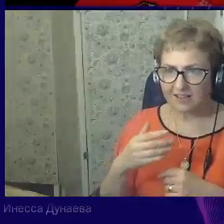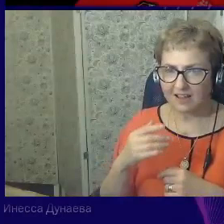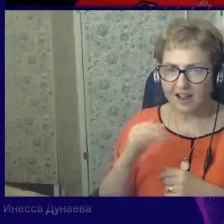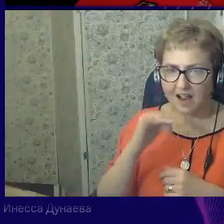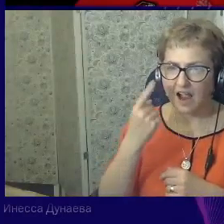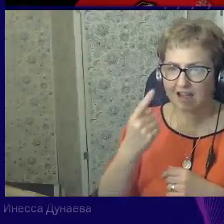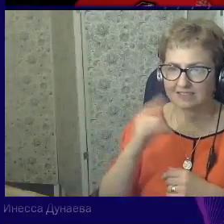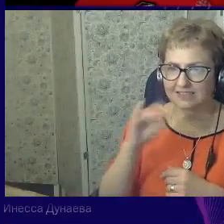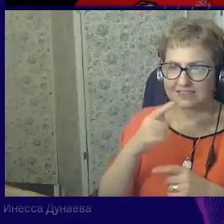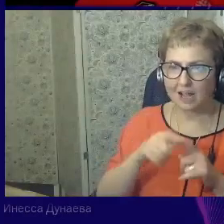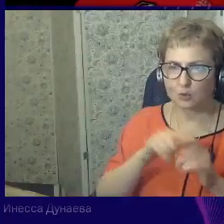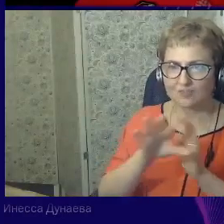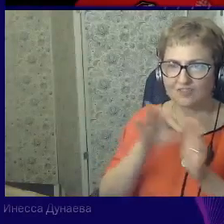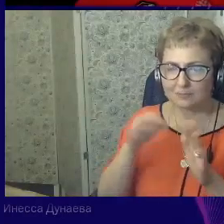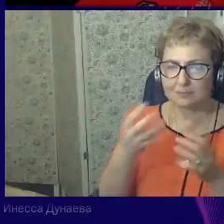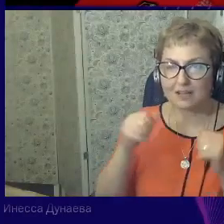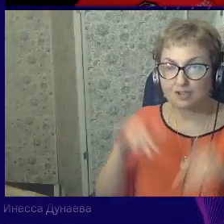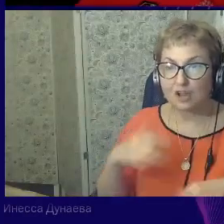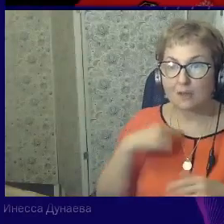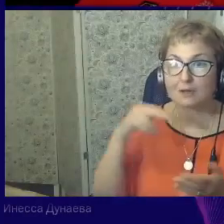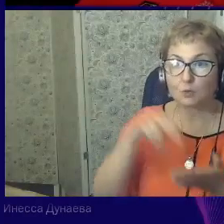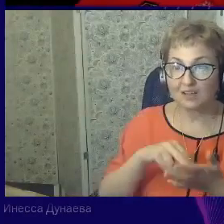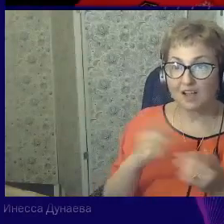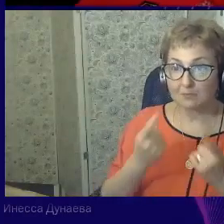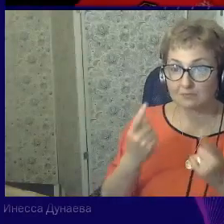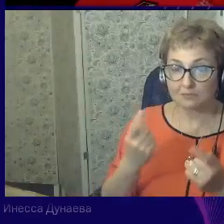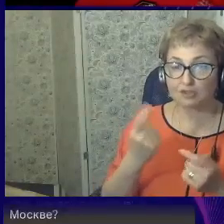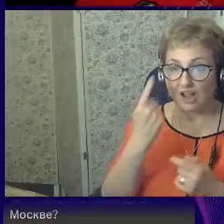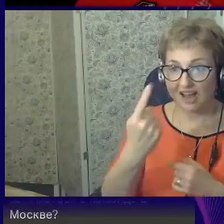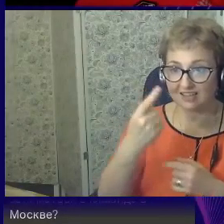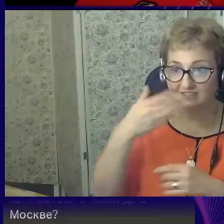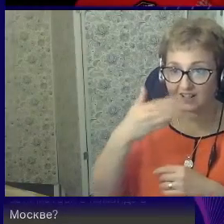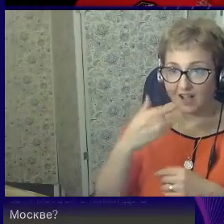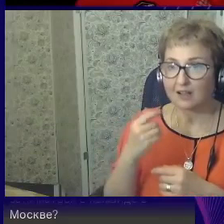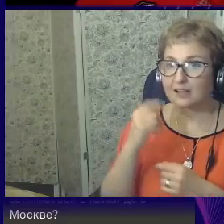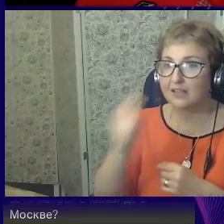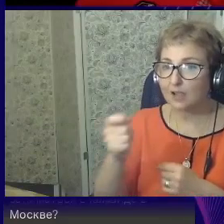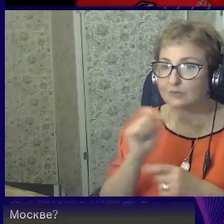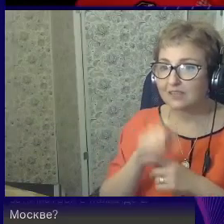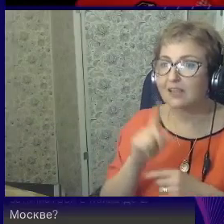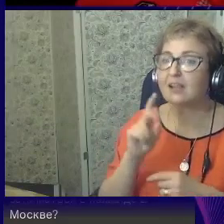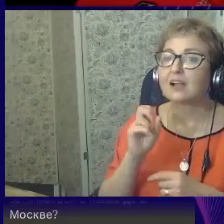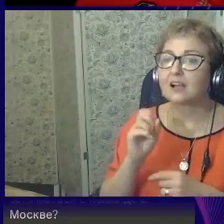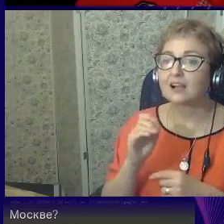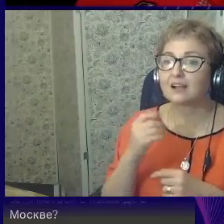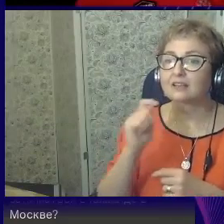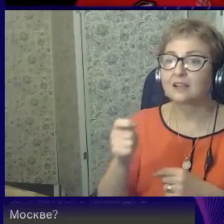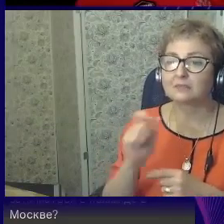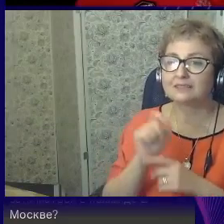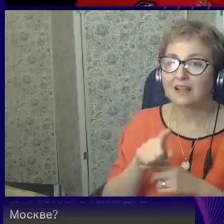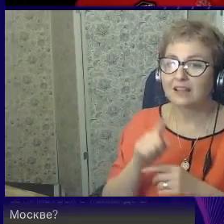один из которых надо выбрать и принять решение, а мы устанавливаем обычно один флаг и даем им задание,